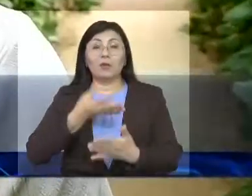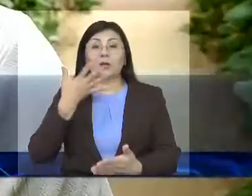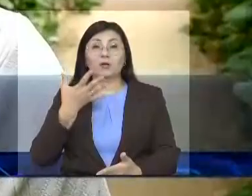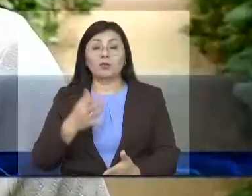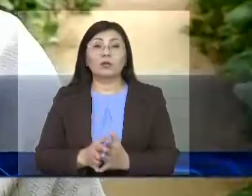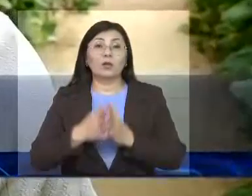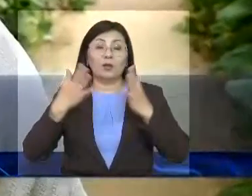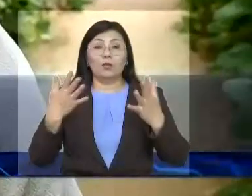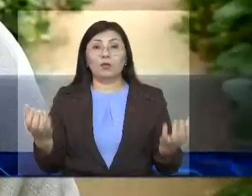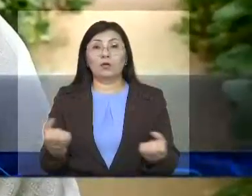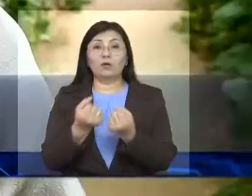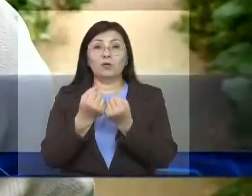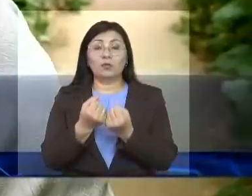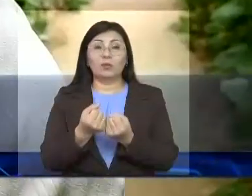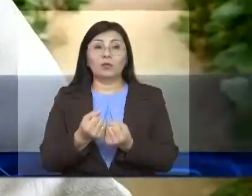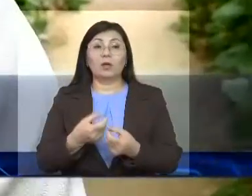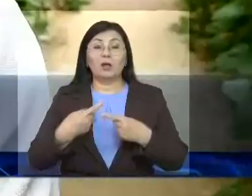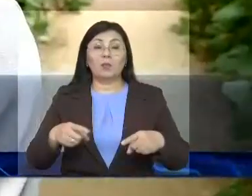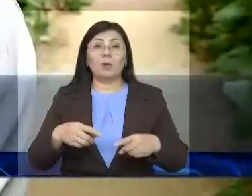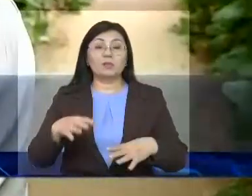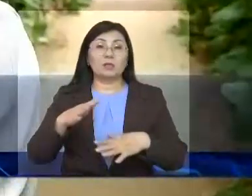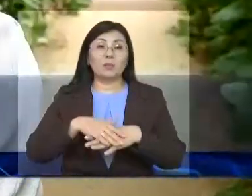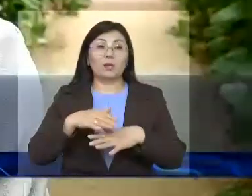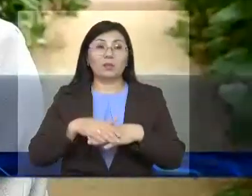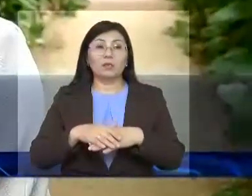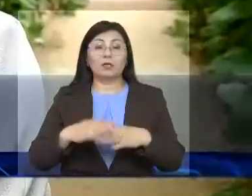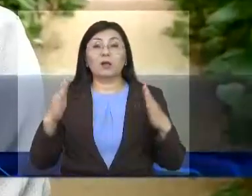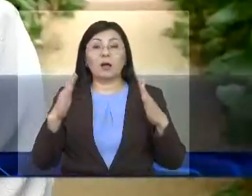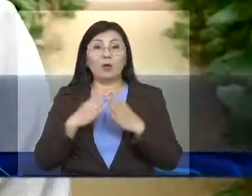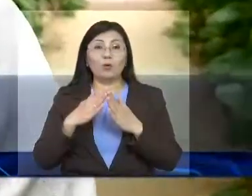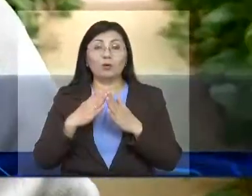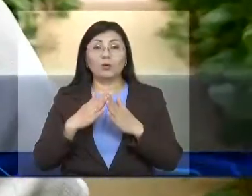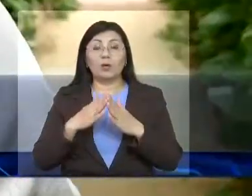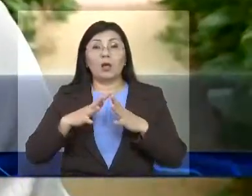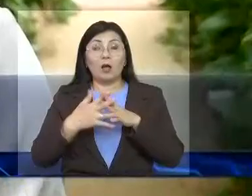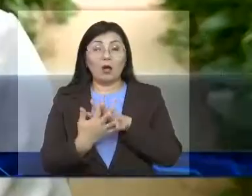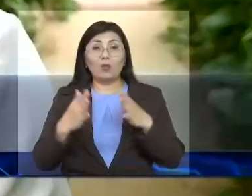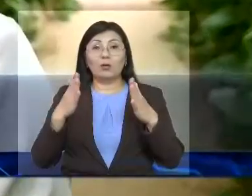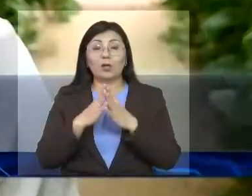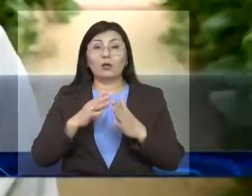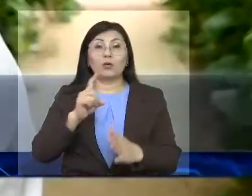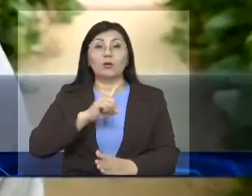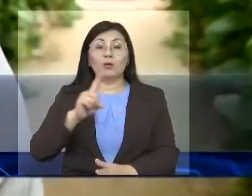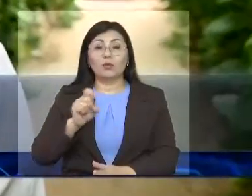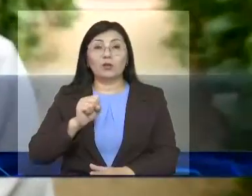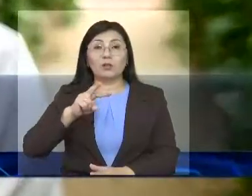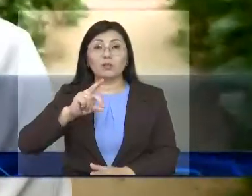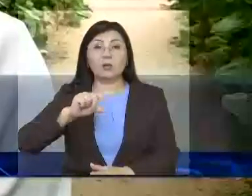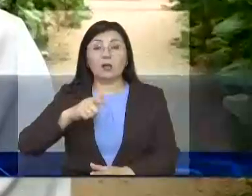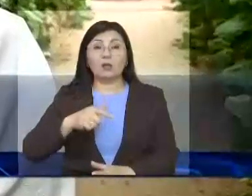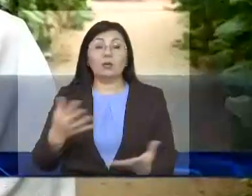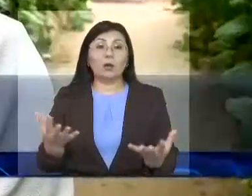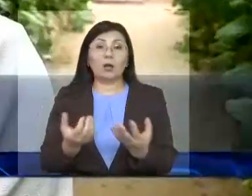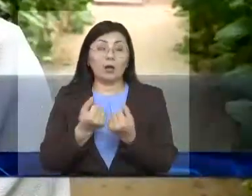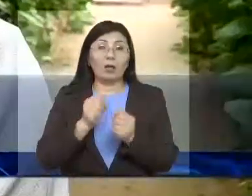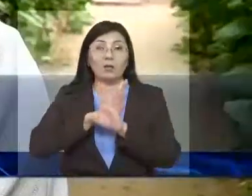өте үлкен қолдау болып жатыр. Өйткені енді басқа банктермен бұлай рисковать етпейді. Сіз ауылдағы үйді кімге сата аласыз мысалға? Дұрыс.